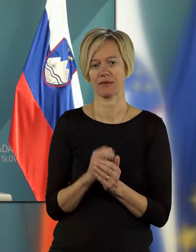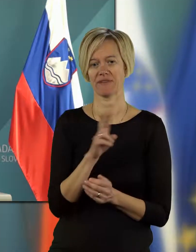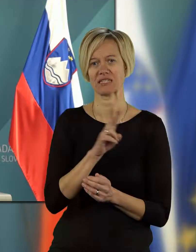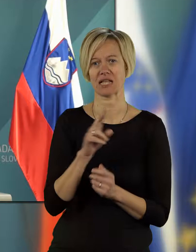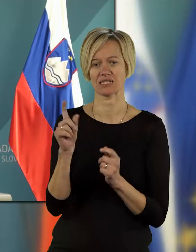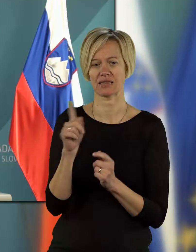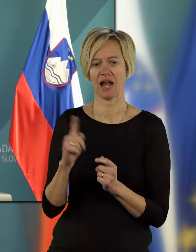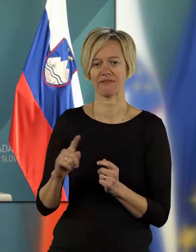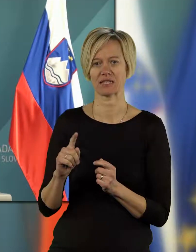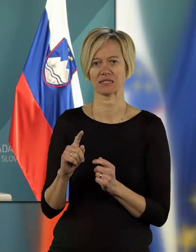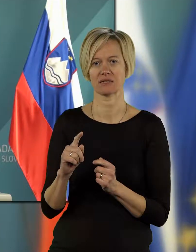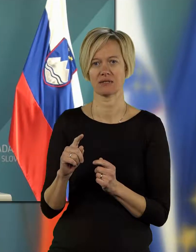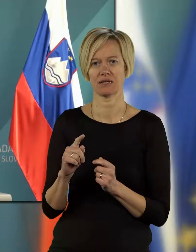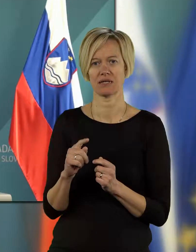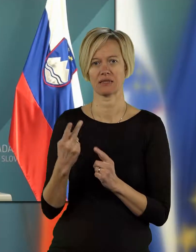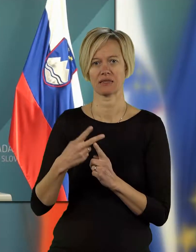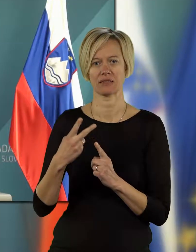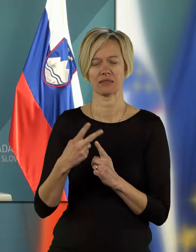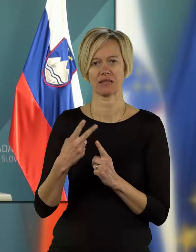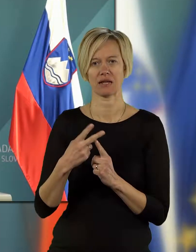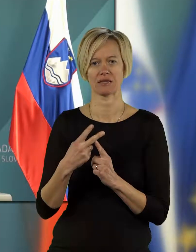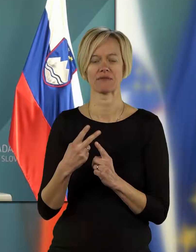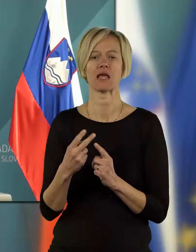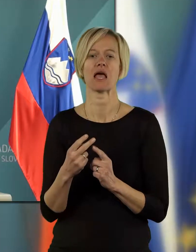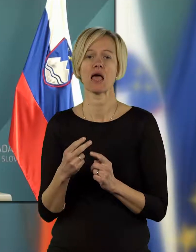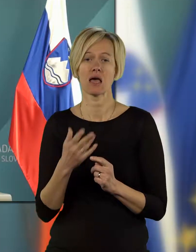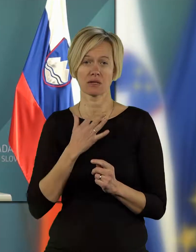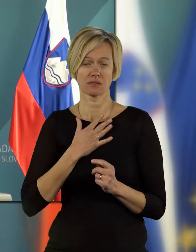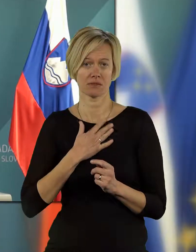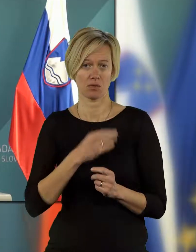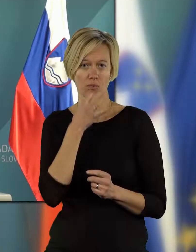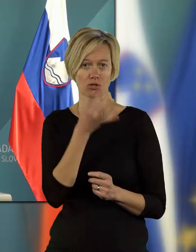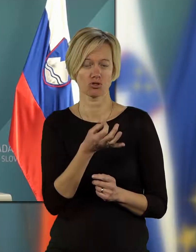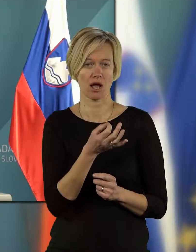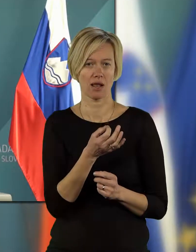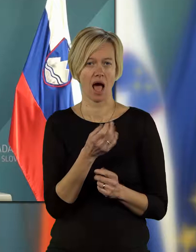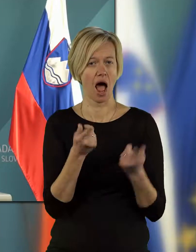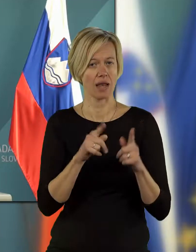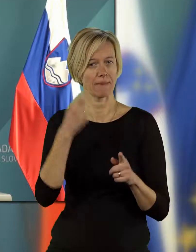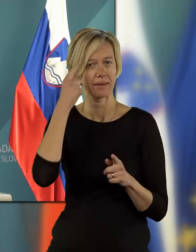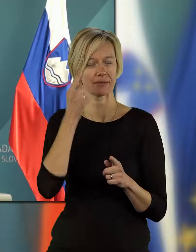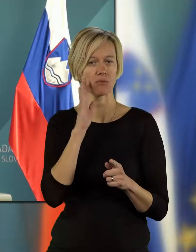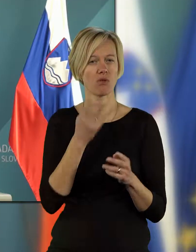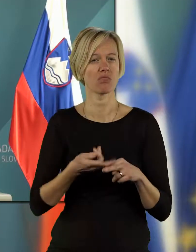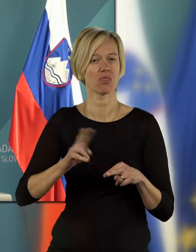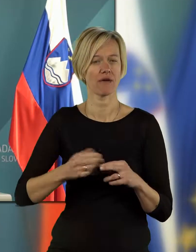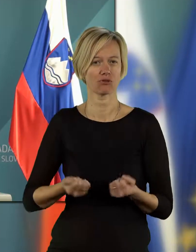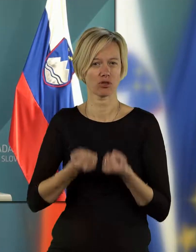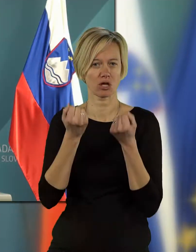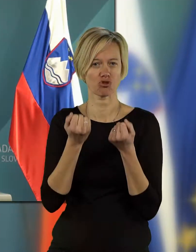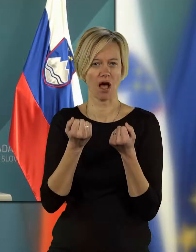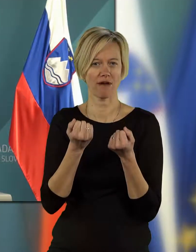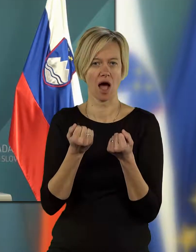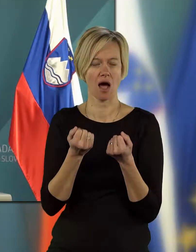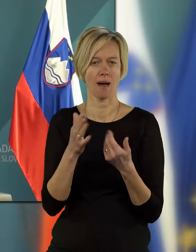Vesna Zadravec, RTV. Prvo vprašanje bi seveda imelo naravno to, kar ste nazadnje rekli. Ali menite, da bo največja težava